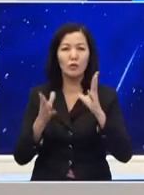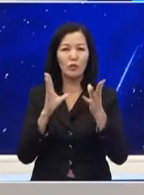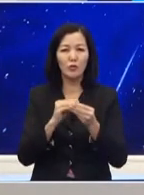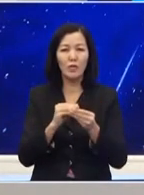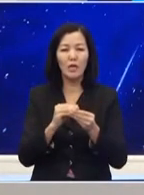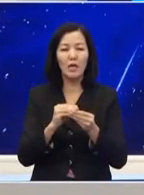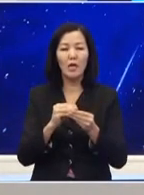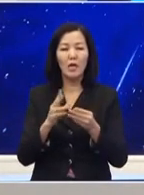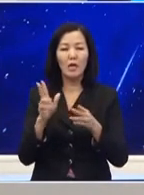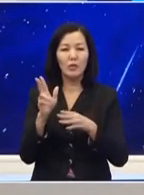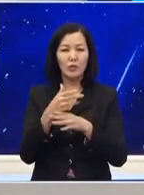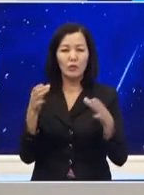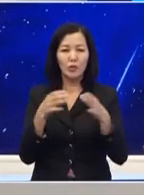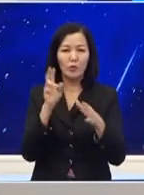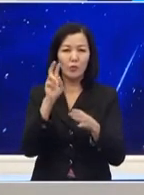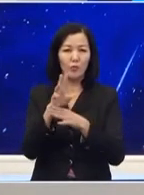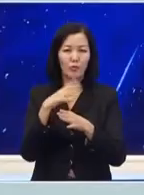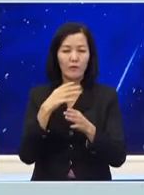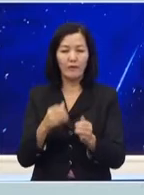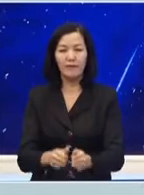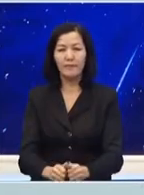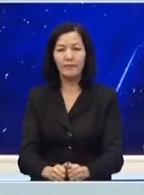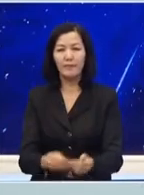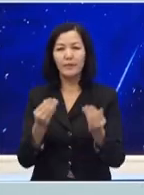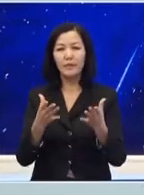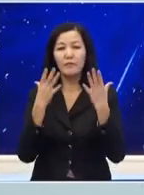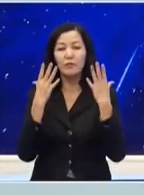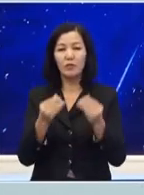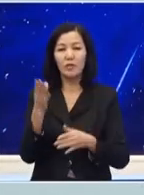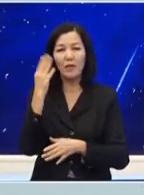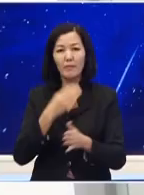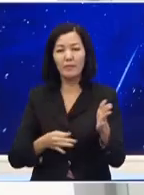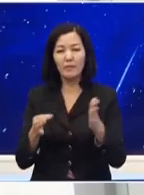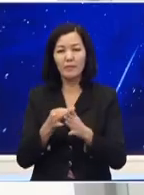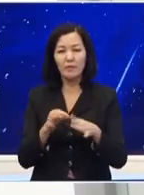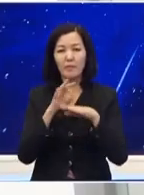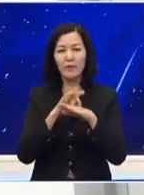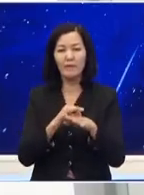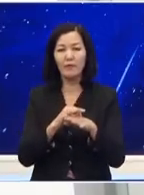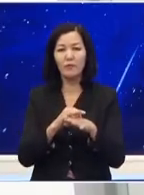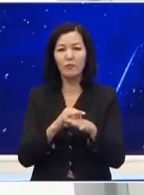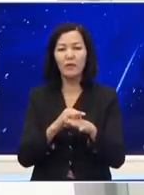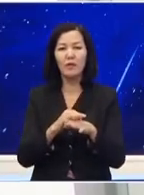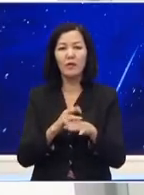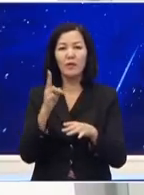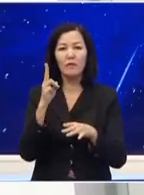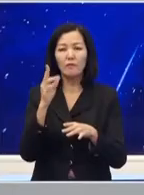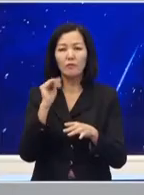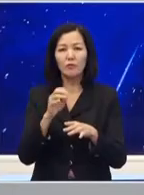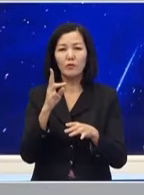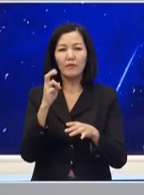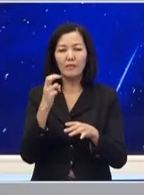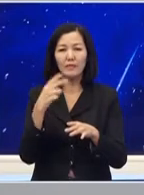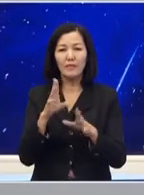результат, узнавала наша съемочная группа. На сегодняшний день в Алматинской области проведено порядка 220 тысяч